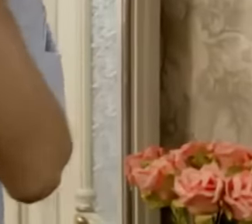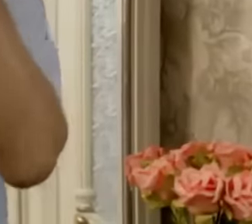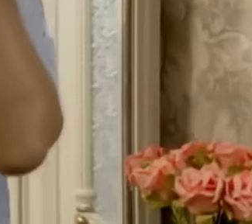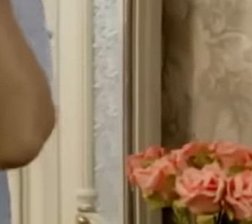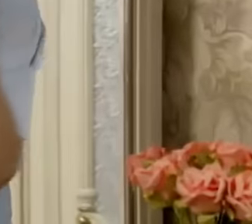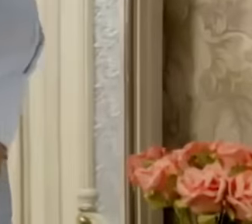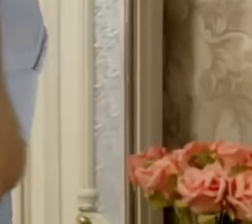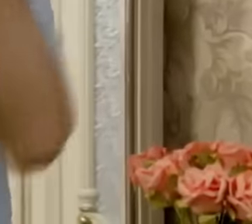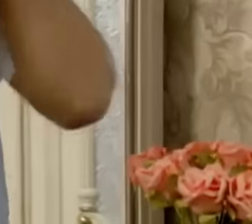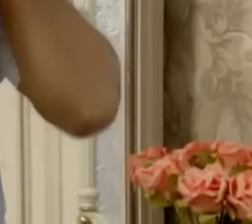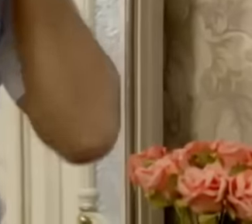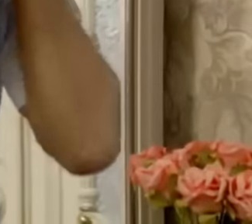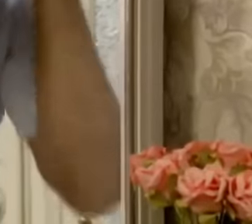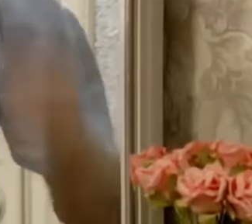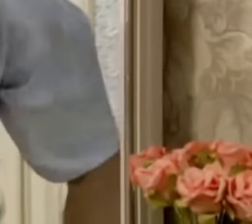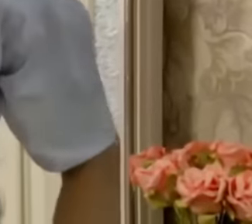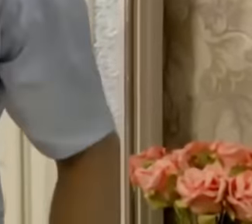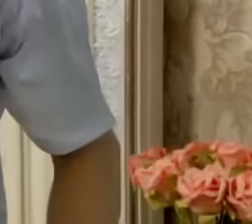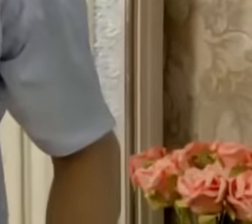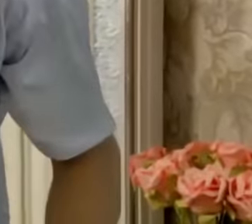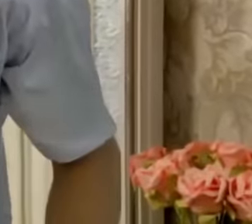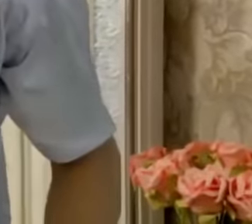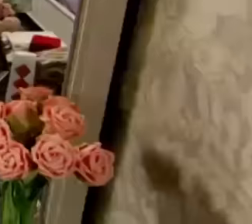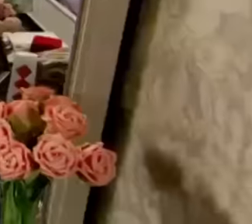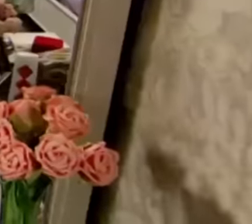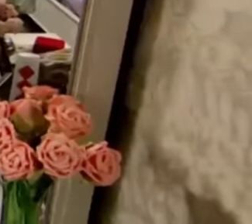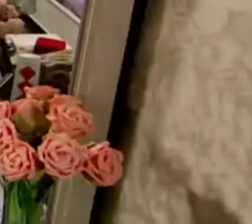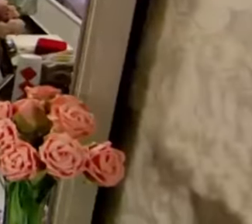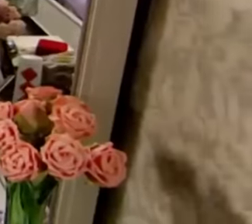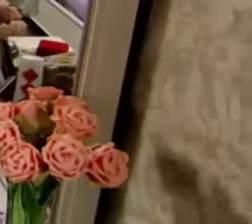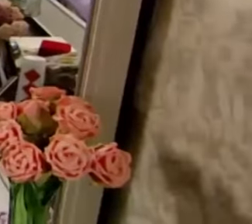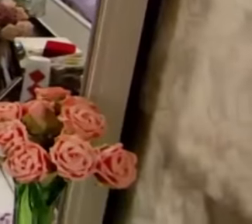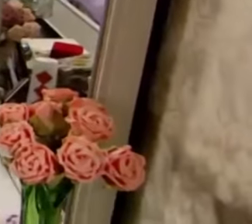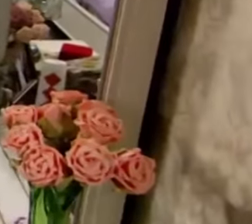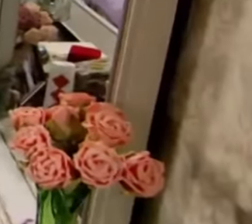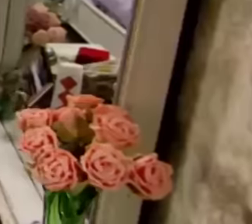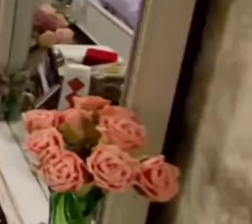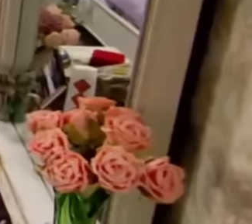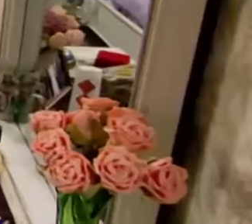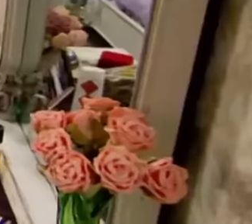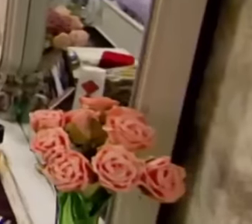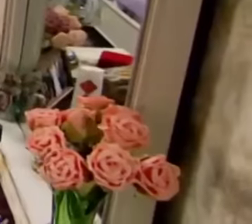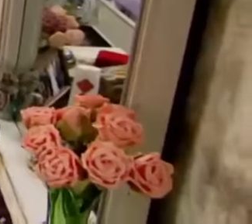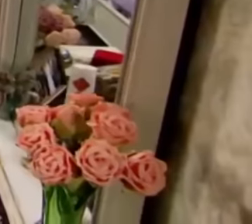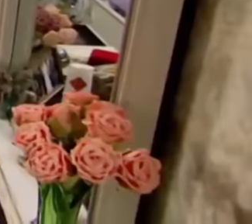giymiş, ayna karşısında saçını düzeltip yatağa yöneldi. Gülden yatakta kremleniyor.